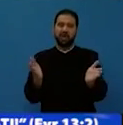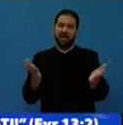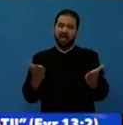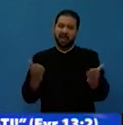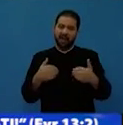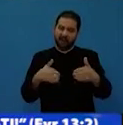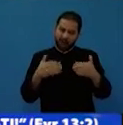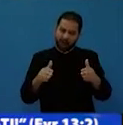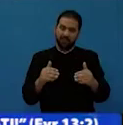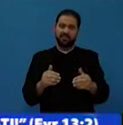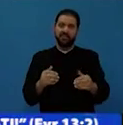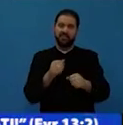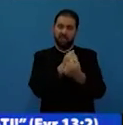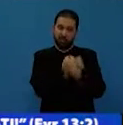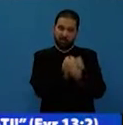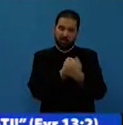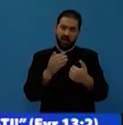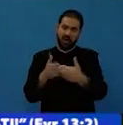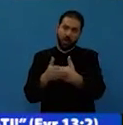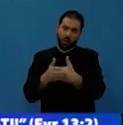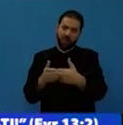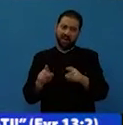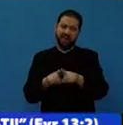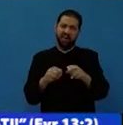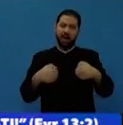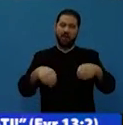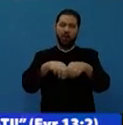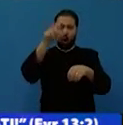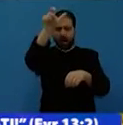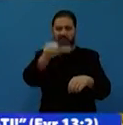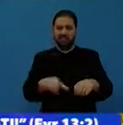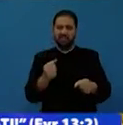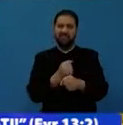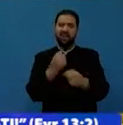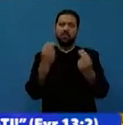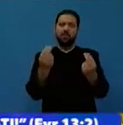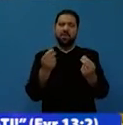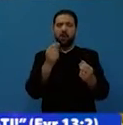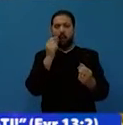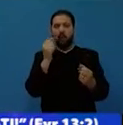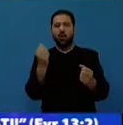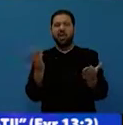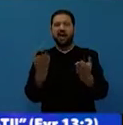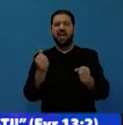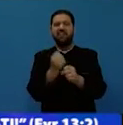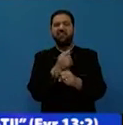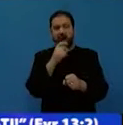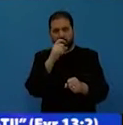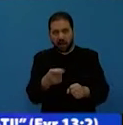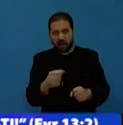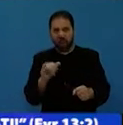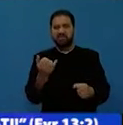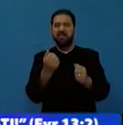să ne iubim aproapele ca pe noi înșine, să facem bine celor care ne fac rău,